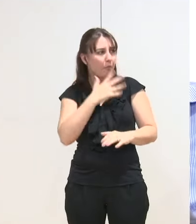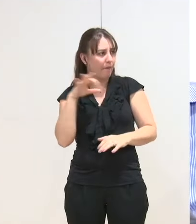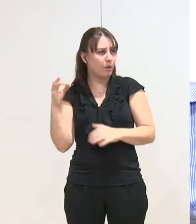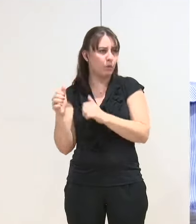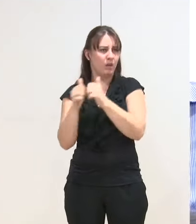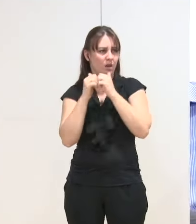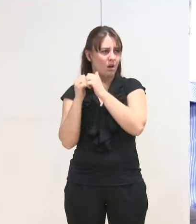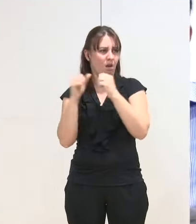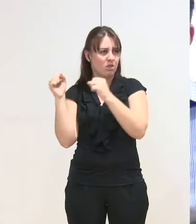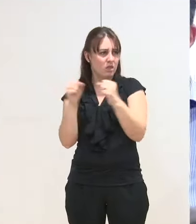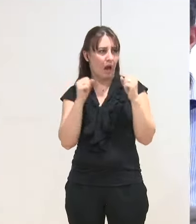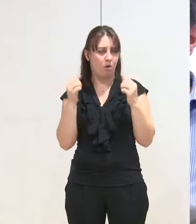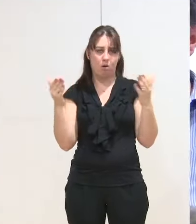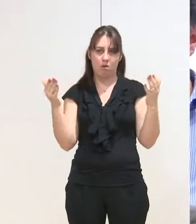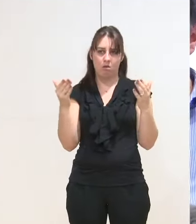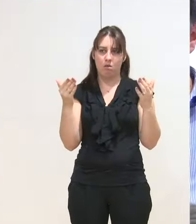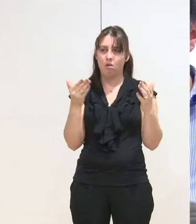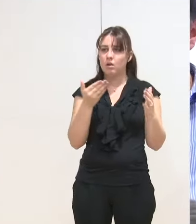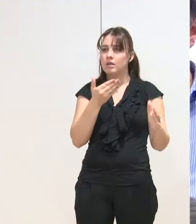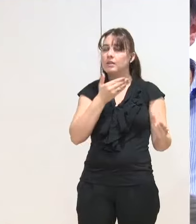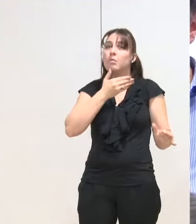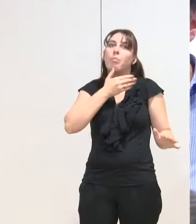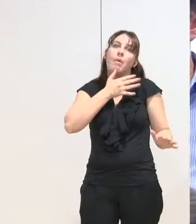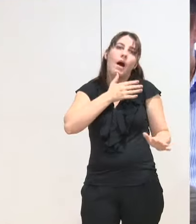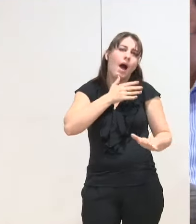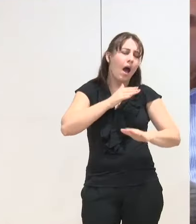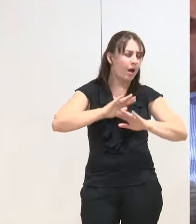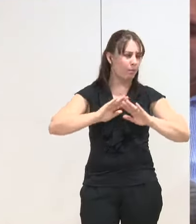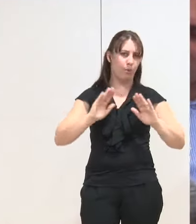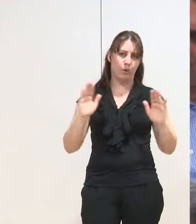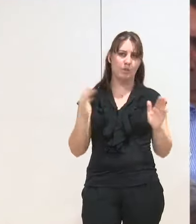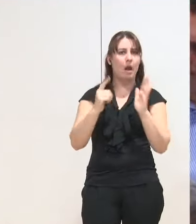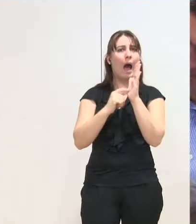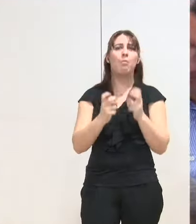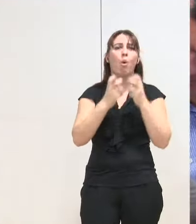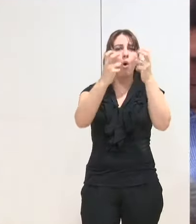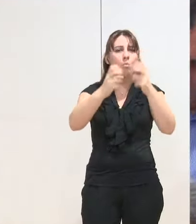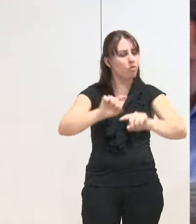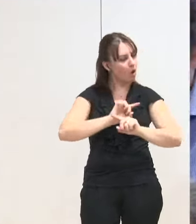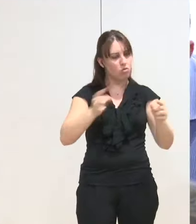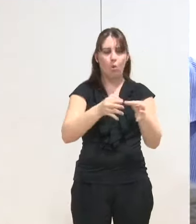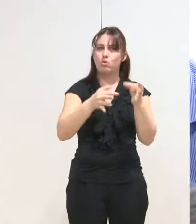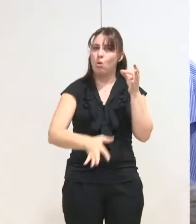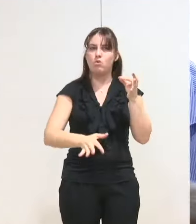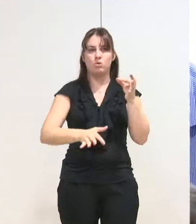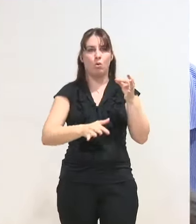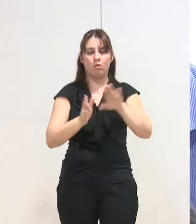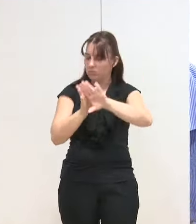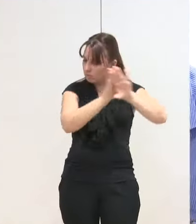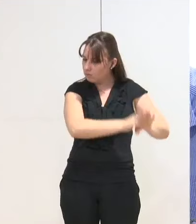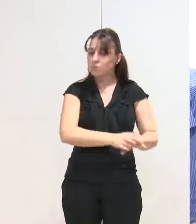qu'il n'est pas envisageable de toucher aux impôts qui sont